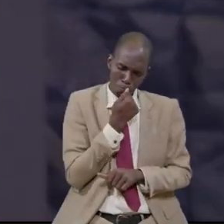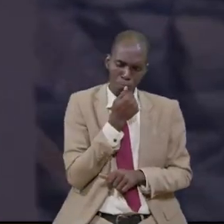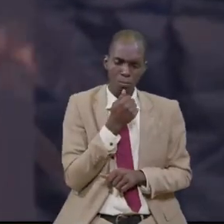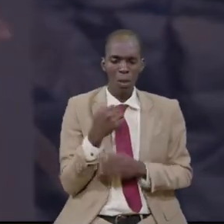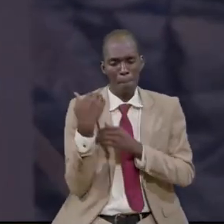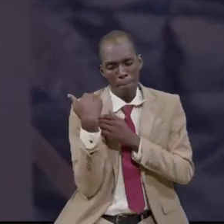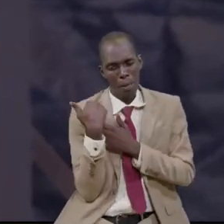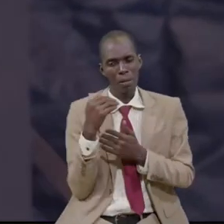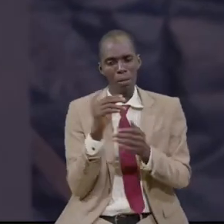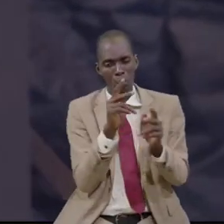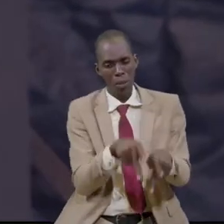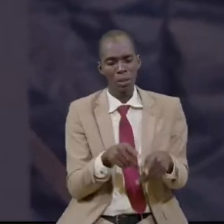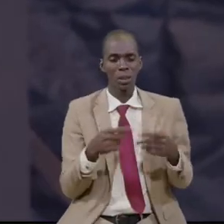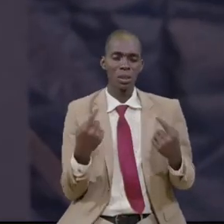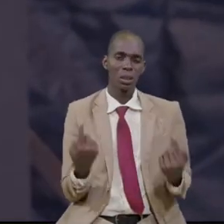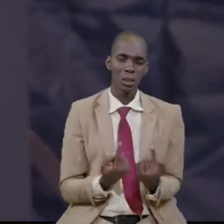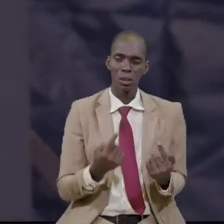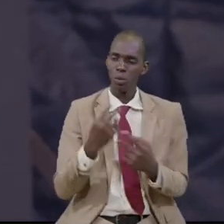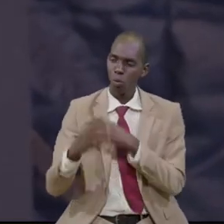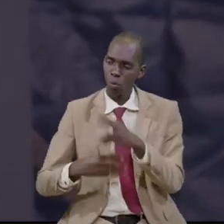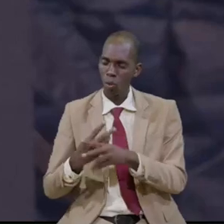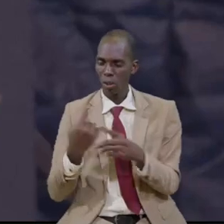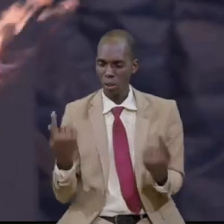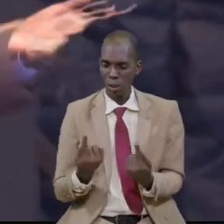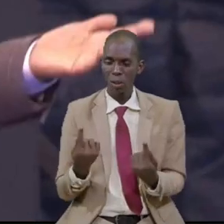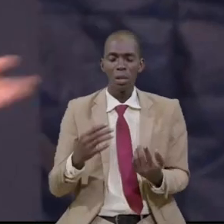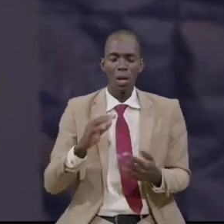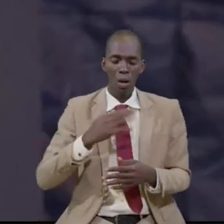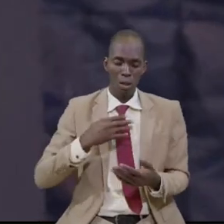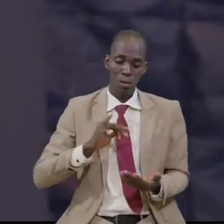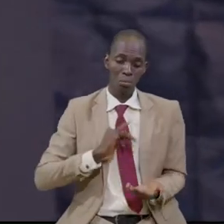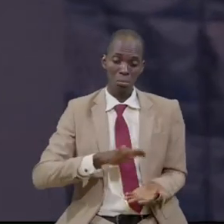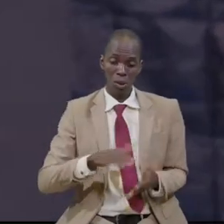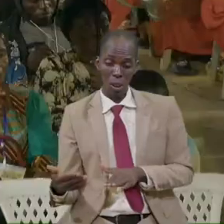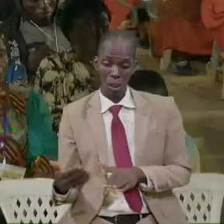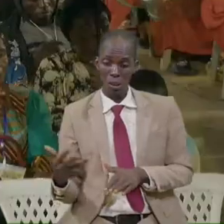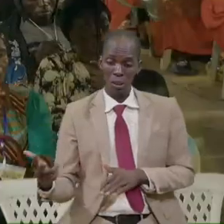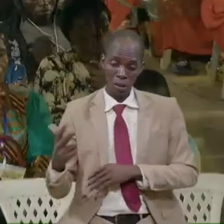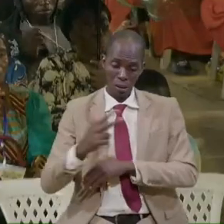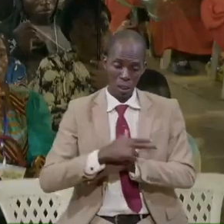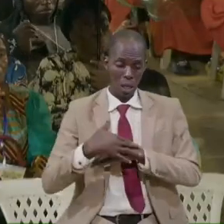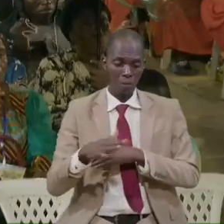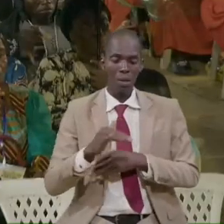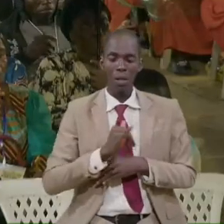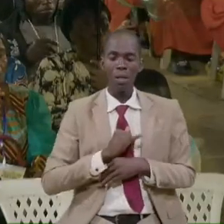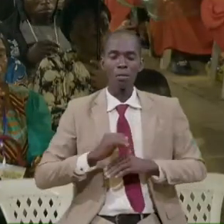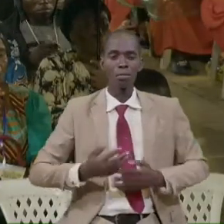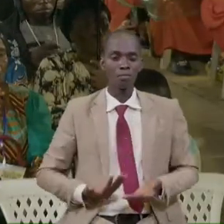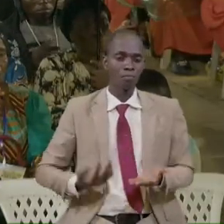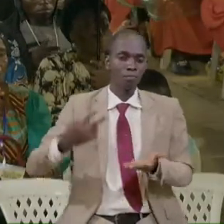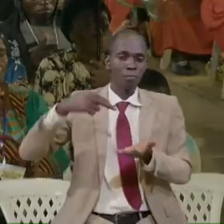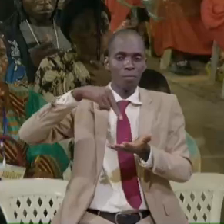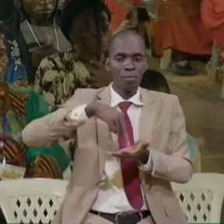lui. Et le troisième jour, je vais ressusciter. Et puis après, me montrer à tous